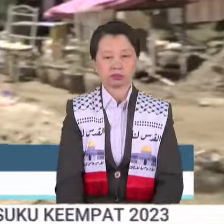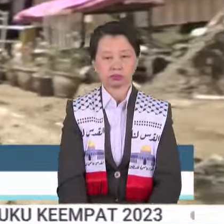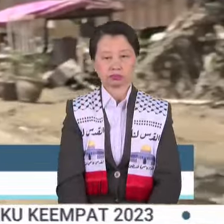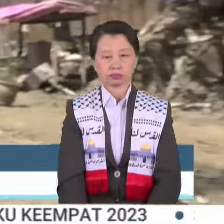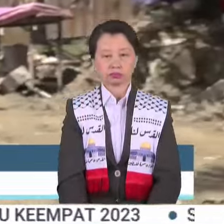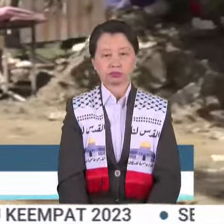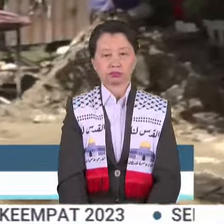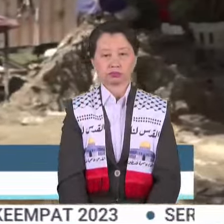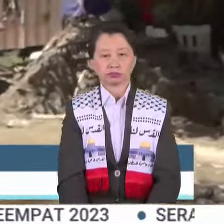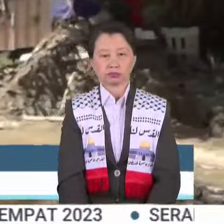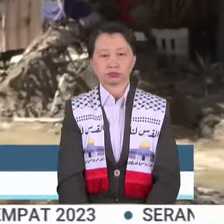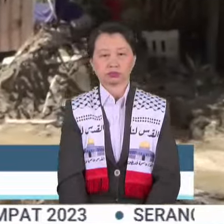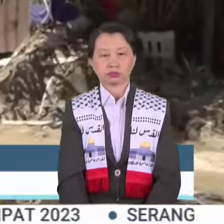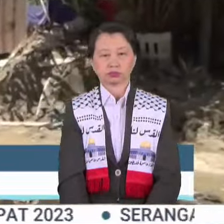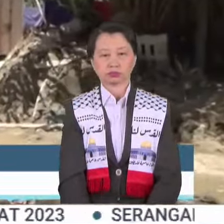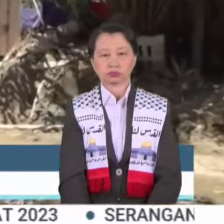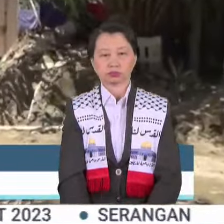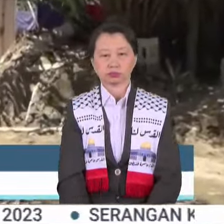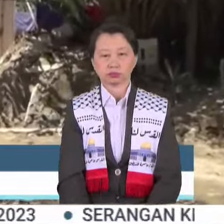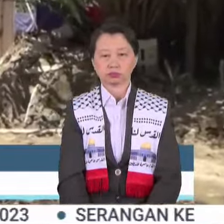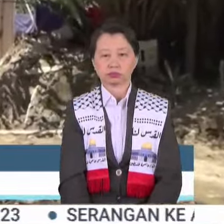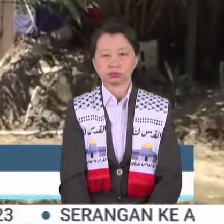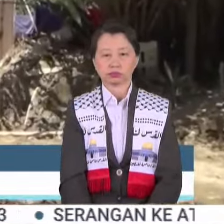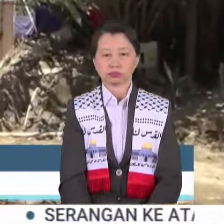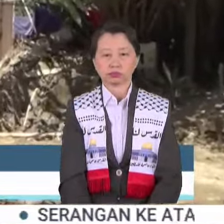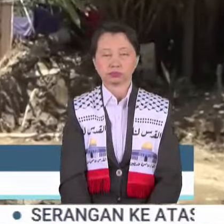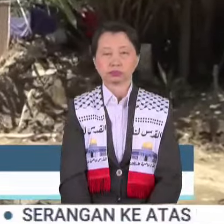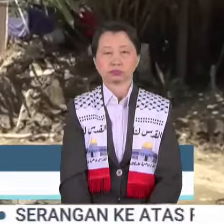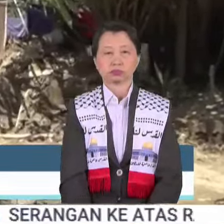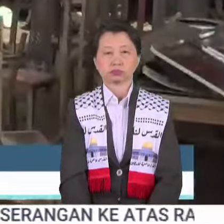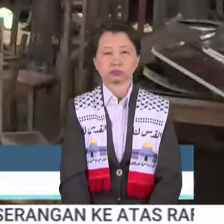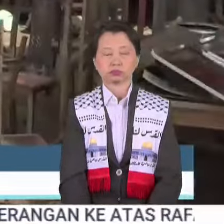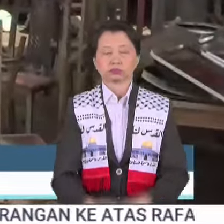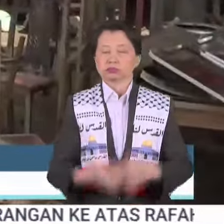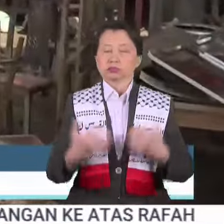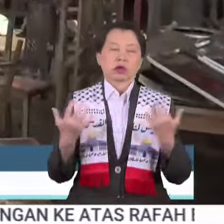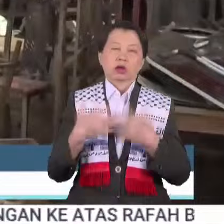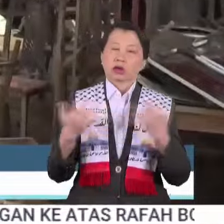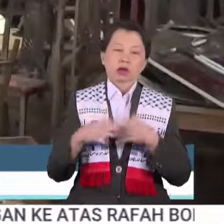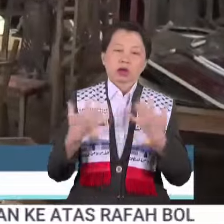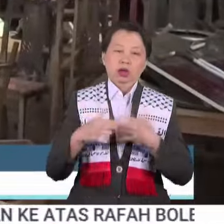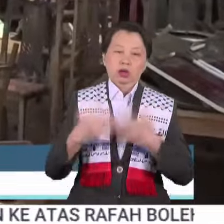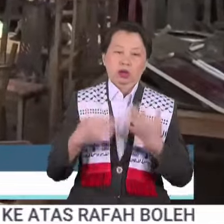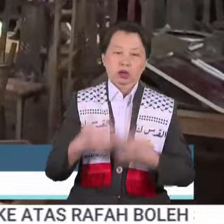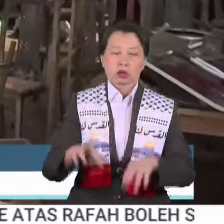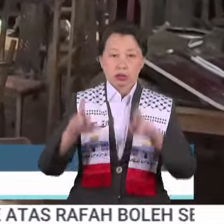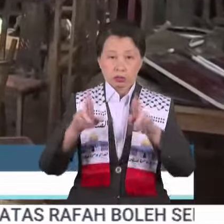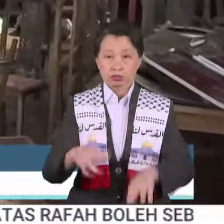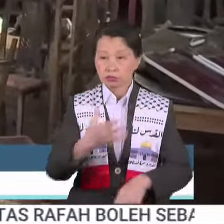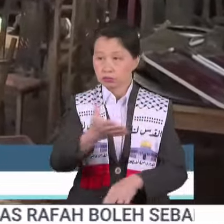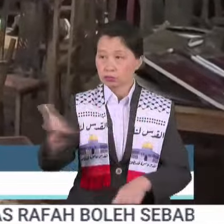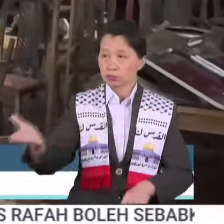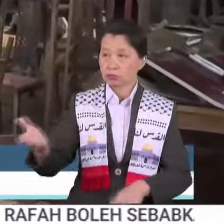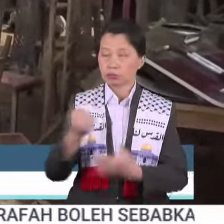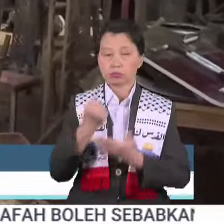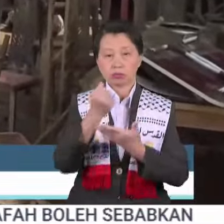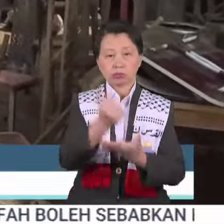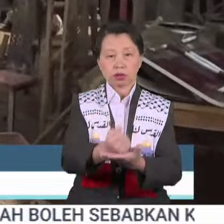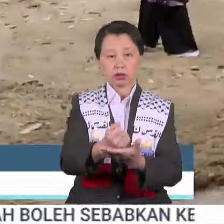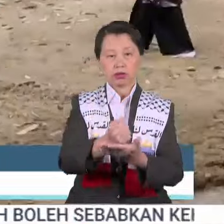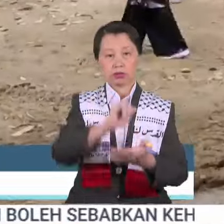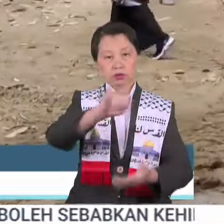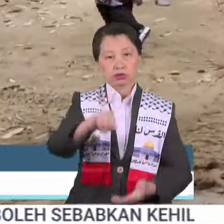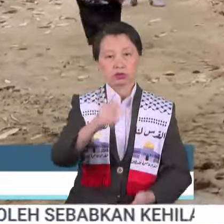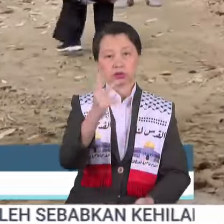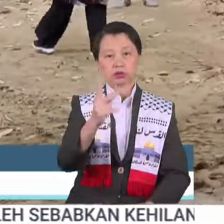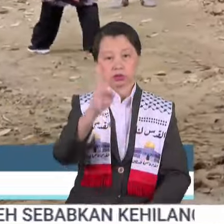Trauma. Penduduk terjejas banjir dibantu Jabatan